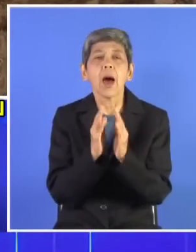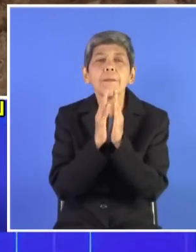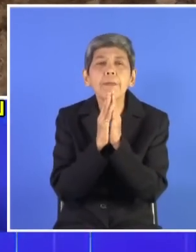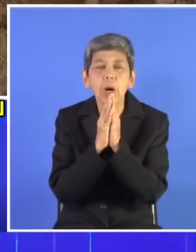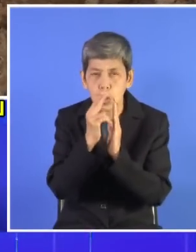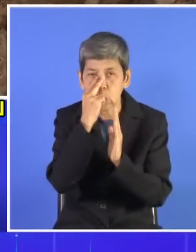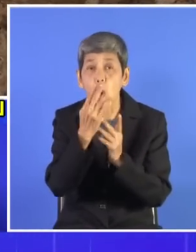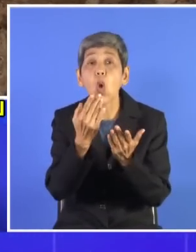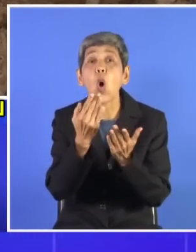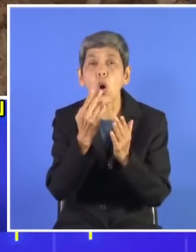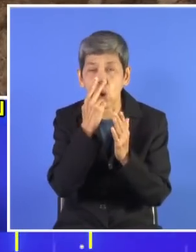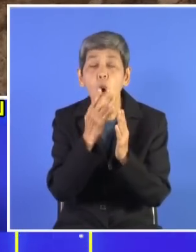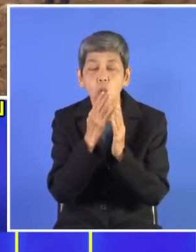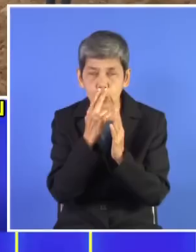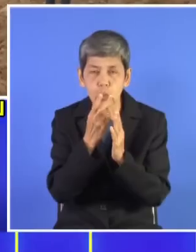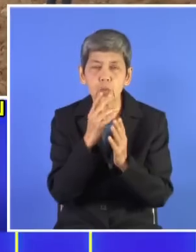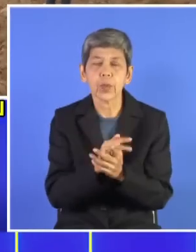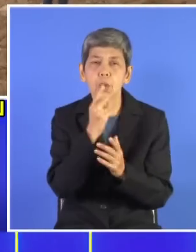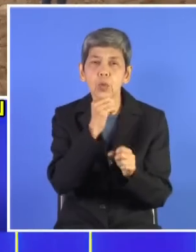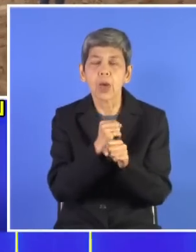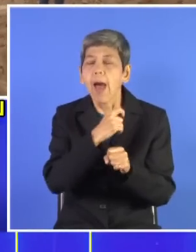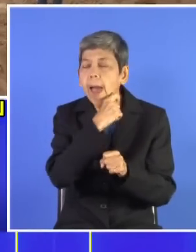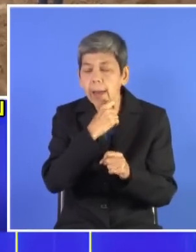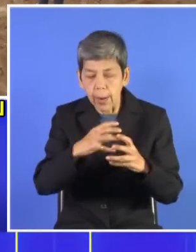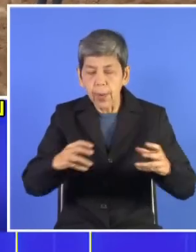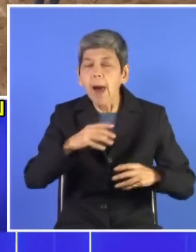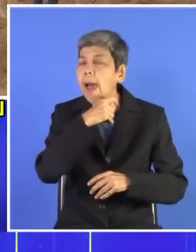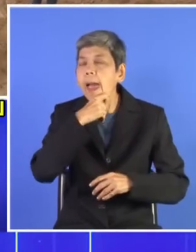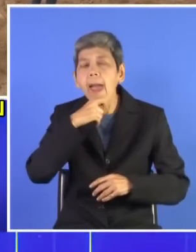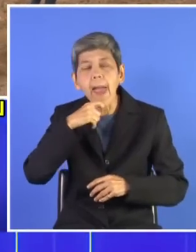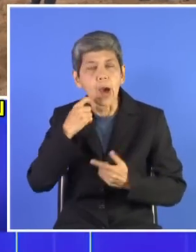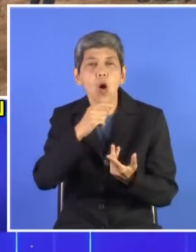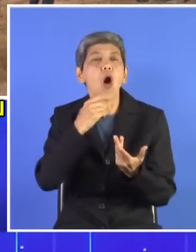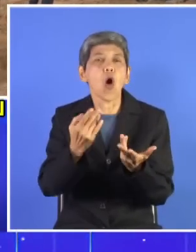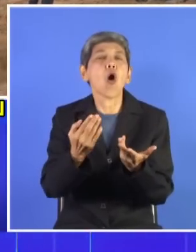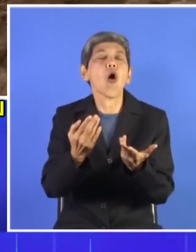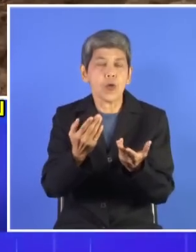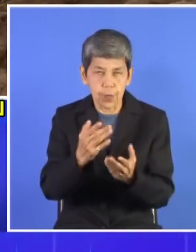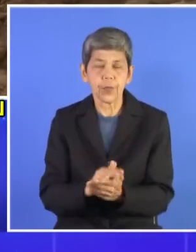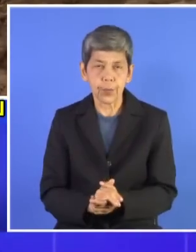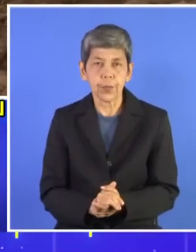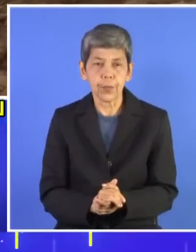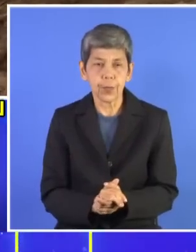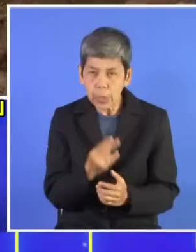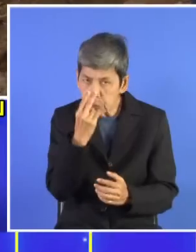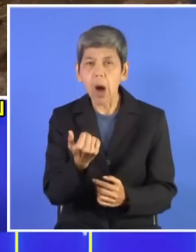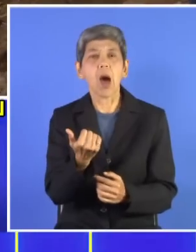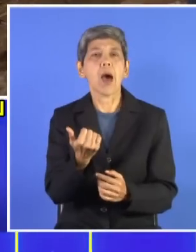ครู่ให้เจ้าแม่ตะเคียนเนี่ยแห้งก่ อ นตอนนี้ยังเปียกอยู่ลื่นอยู ่ ใช่ใช่จังหวะพอดีเลย